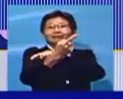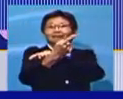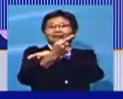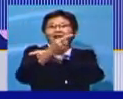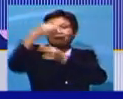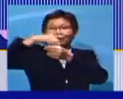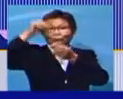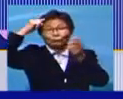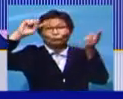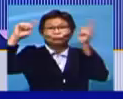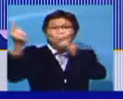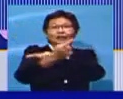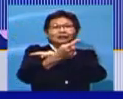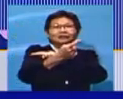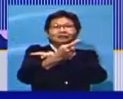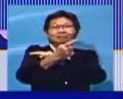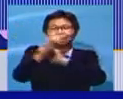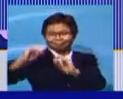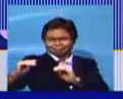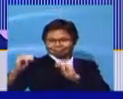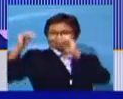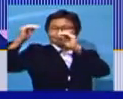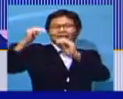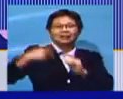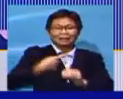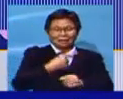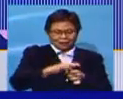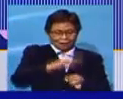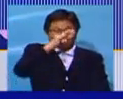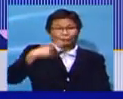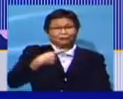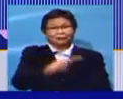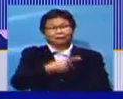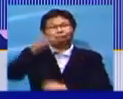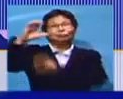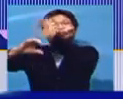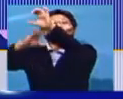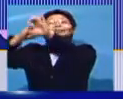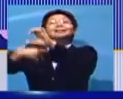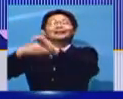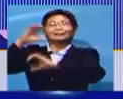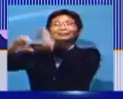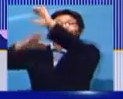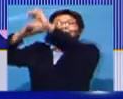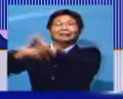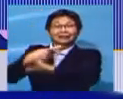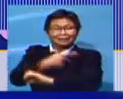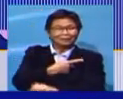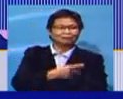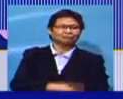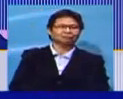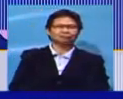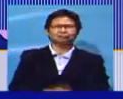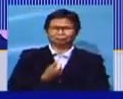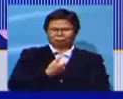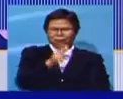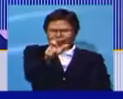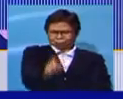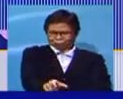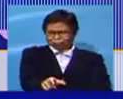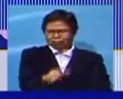kita cita-cita kita aspirasi kita sebagai seorang individu tidaklah